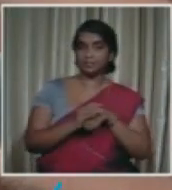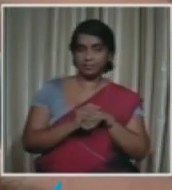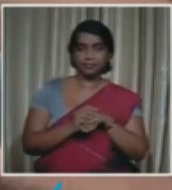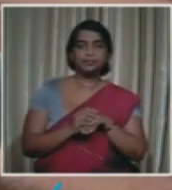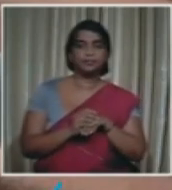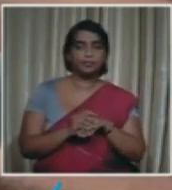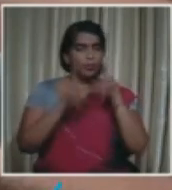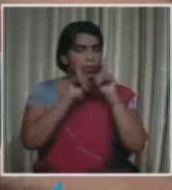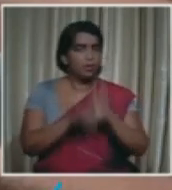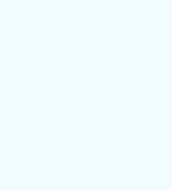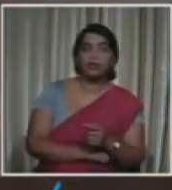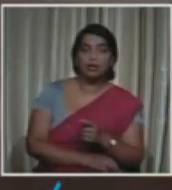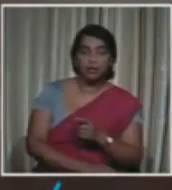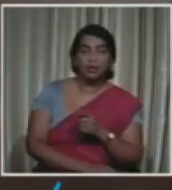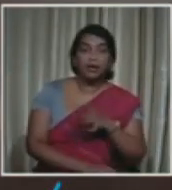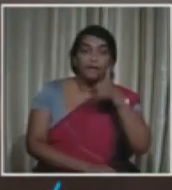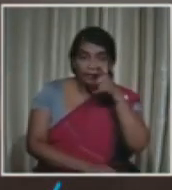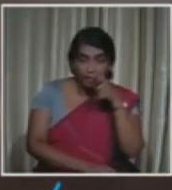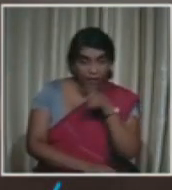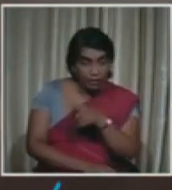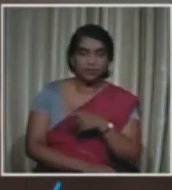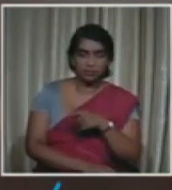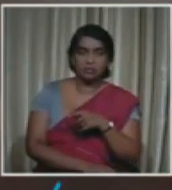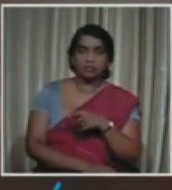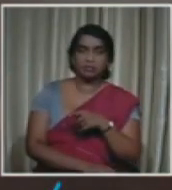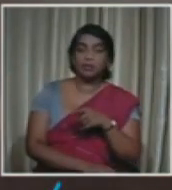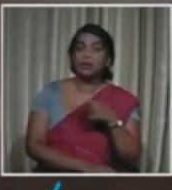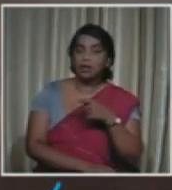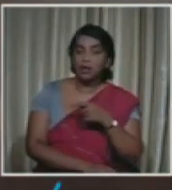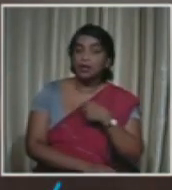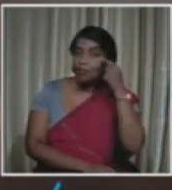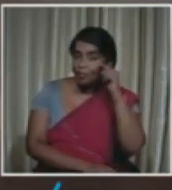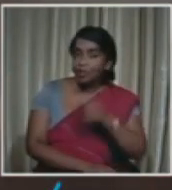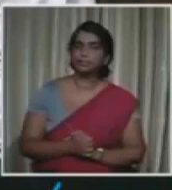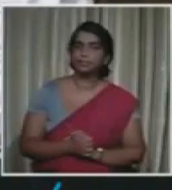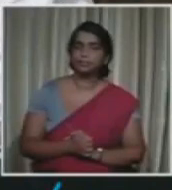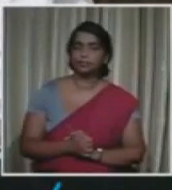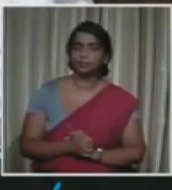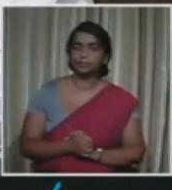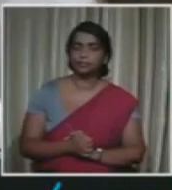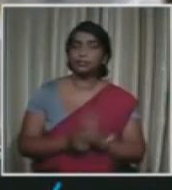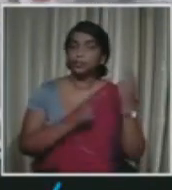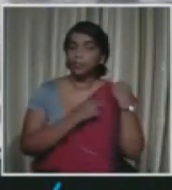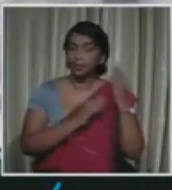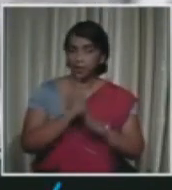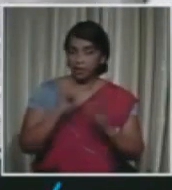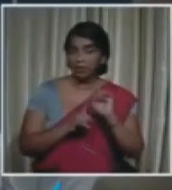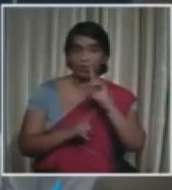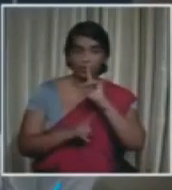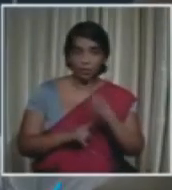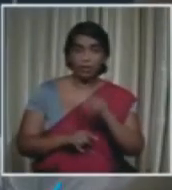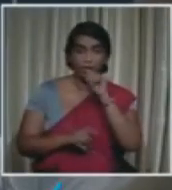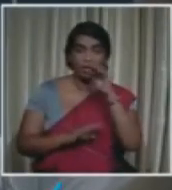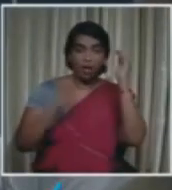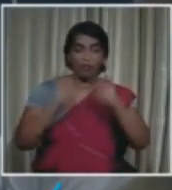කලින් එවැනි ප්‍රකාශයක් කිරීම වැරදි. වීඩියෝපටි තියෙන හින්දා තමයි මම ඒ කාරණාව පැහැදිලි කරේ. විශේෂ බාර ඇමතිතුමා කිව්වා අවම